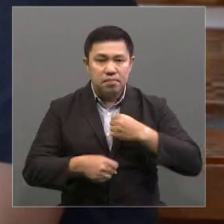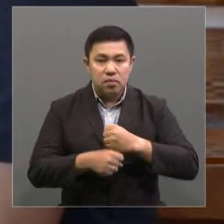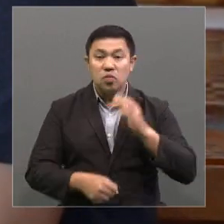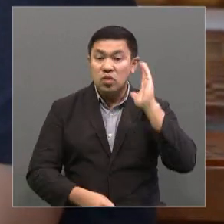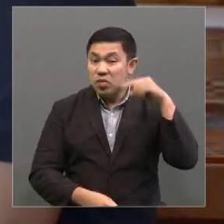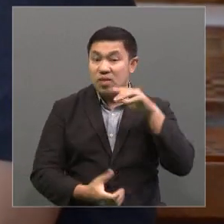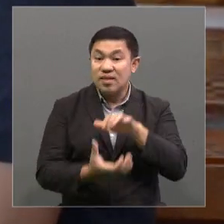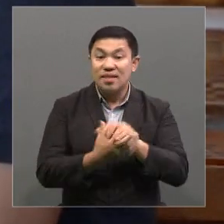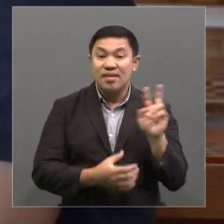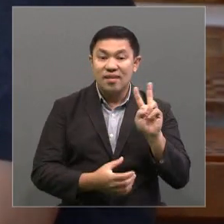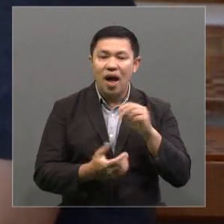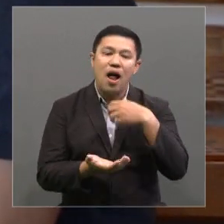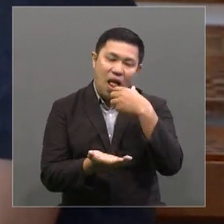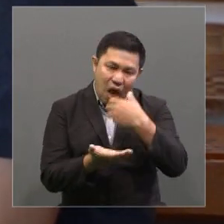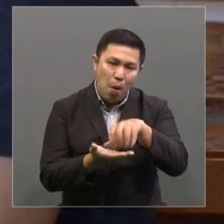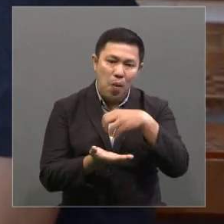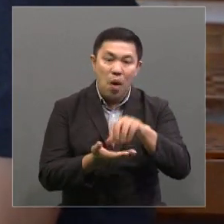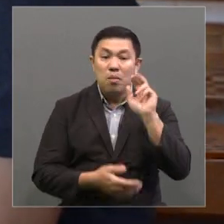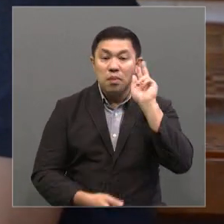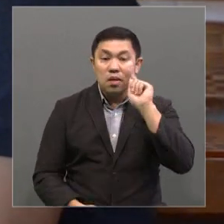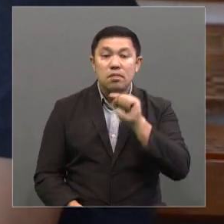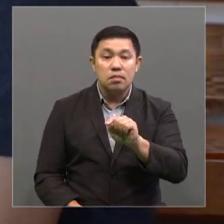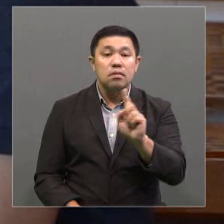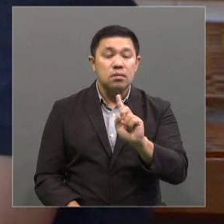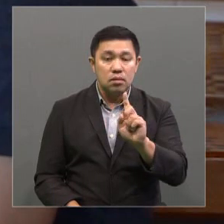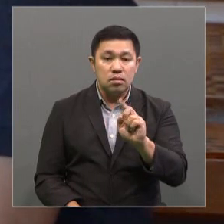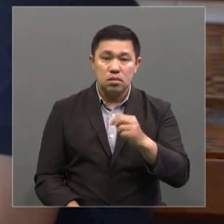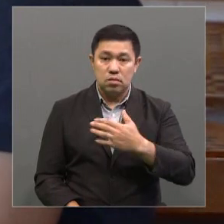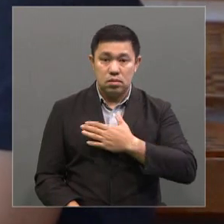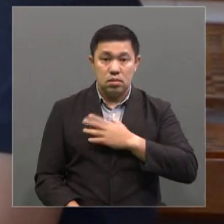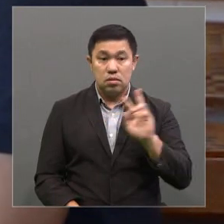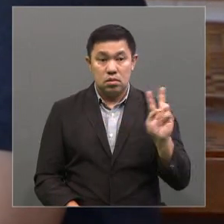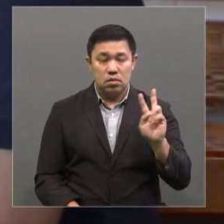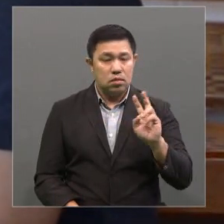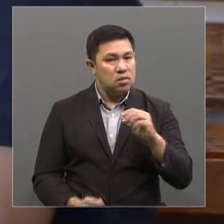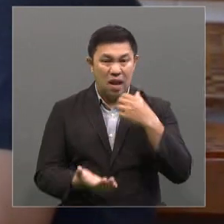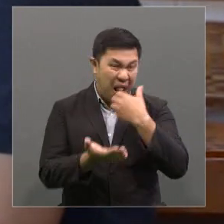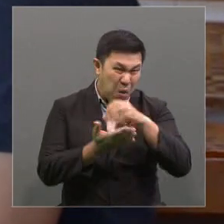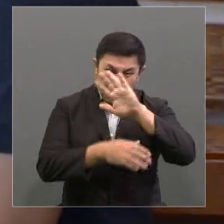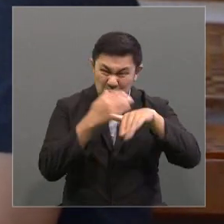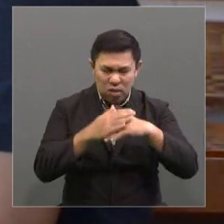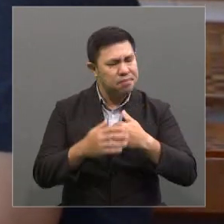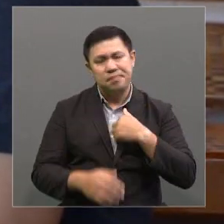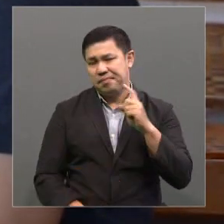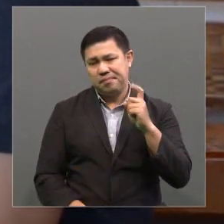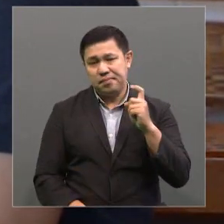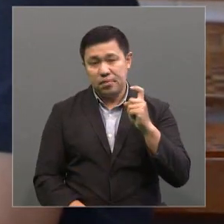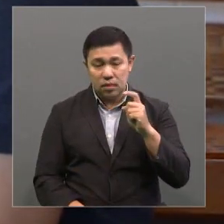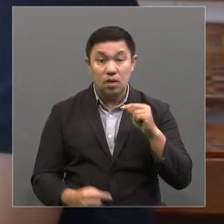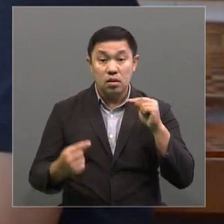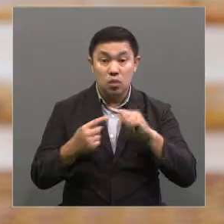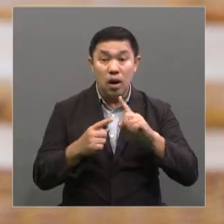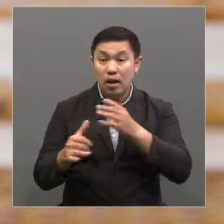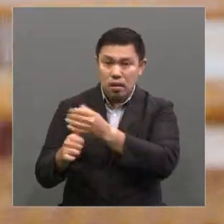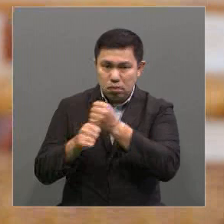สามีภรรยานี่ครับก็จะมานั่งเปิดใจกับสื่อมวลชนนะครับแต่ว่าเขาออกตัวก่อนว่าไม่สะดวกจะเล่าเหตุการณ์ทั้งหมดนะโดยเฉพาะช่วง